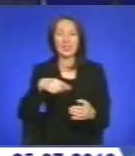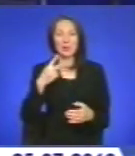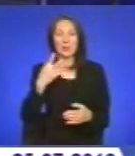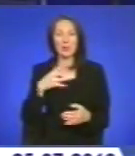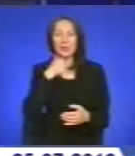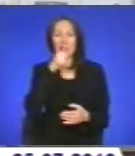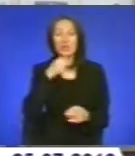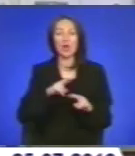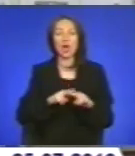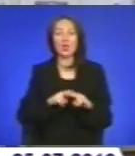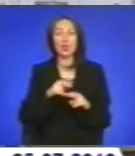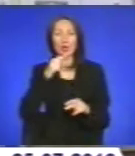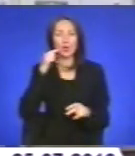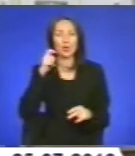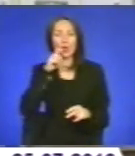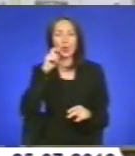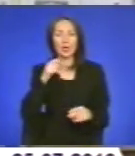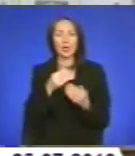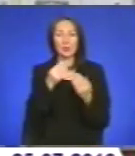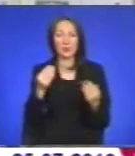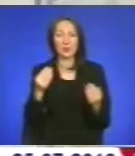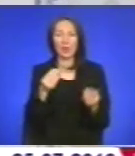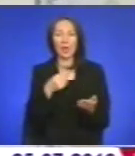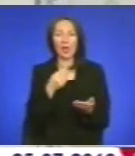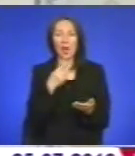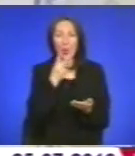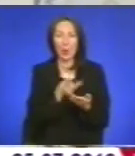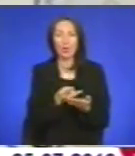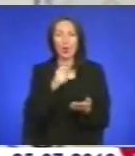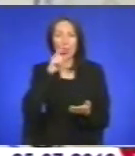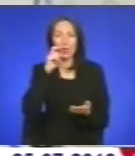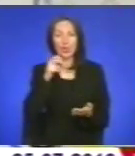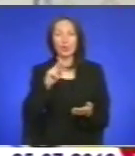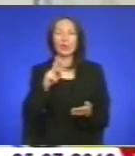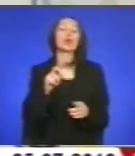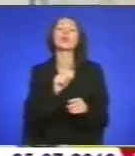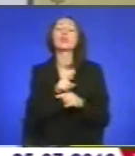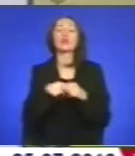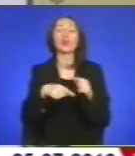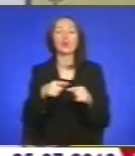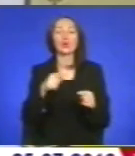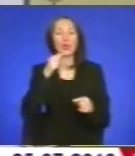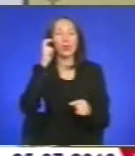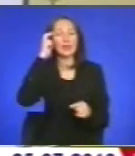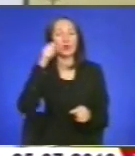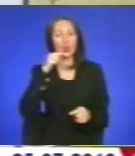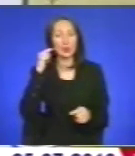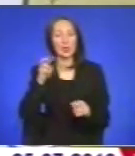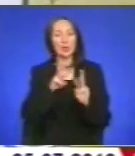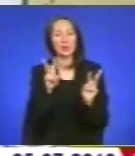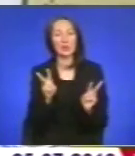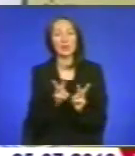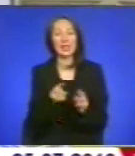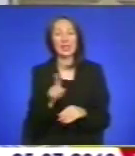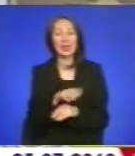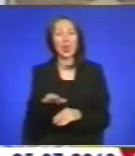України. Експонати розповідають про Україну як спадкоємницю Київської Русі, про святині Тернопільщини, Київщини та